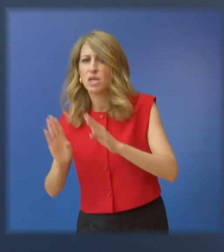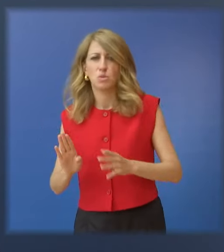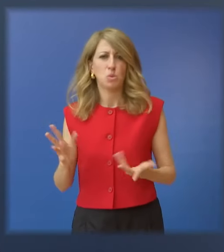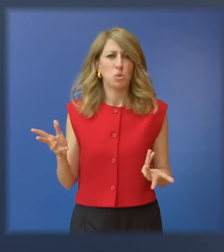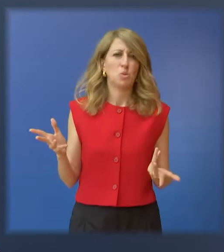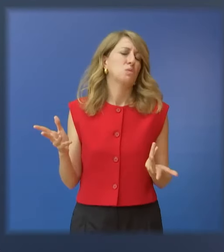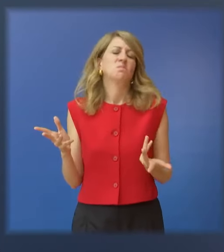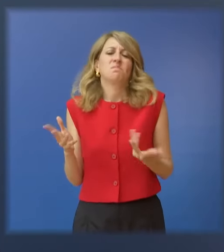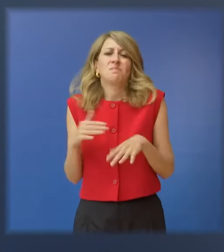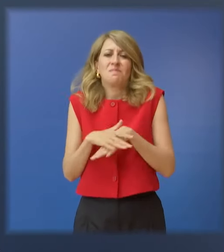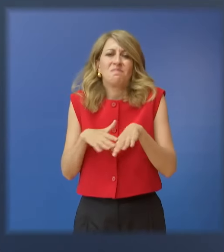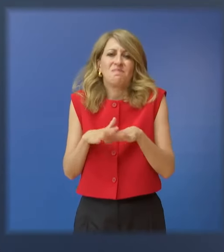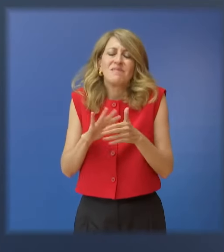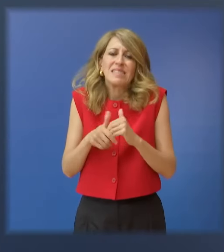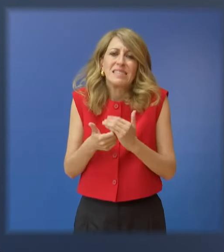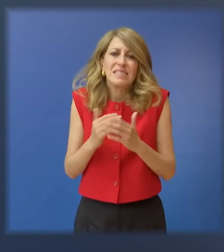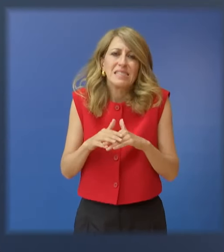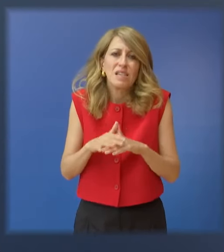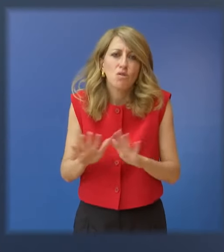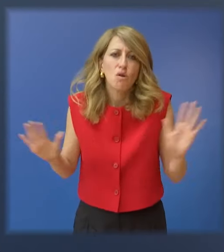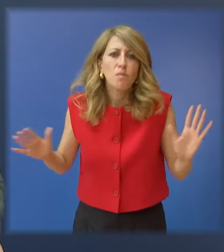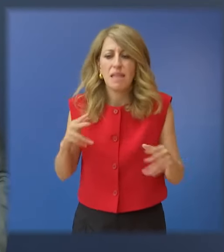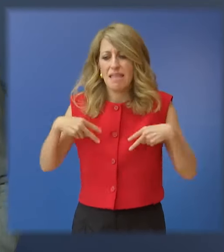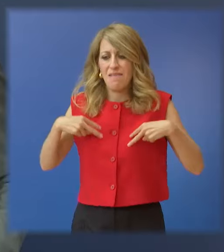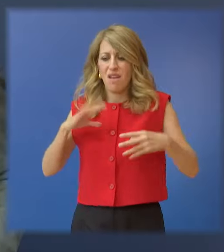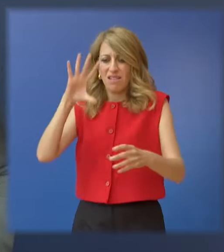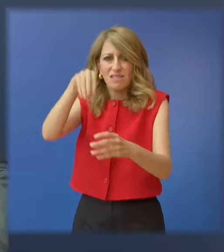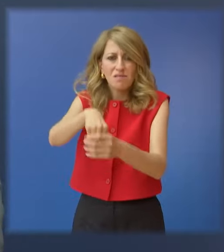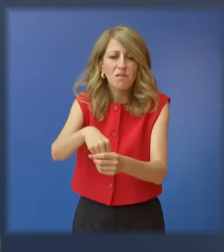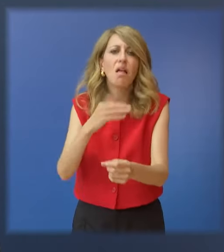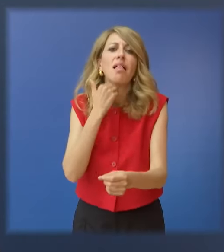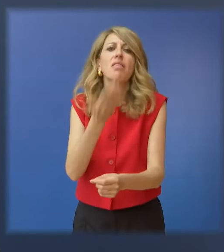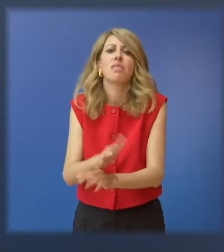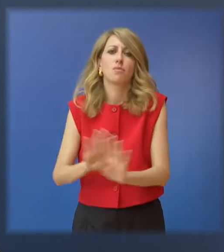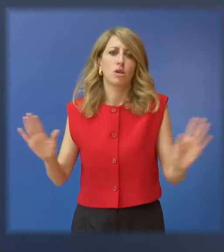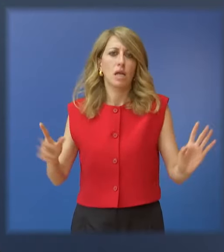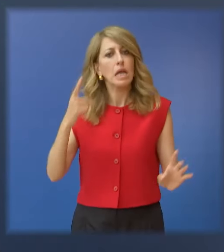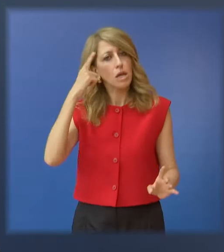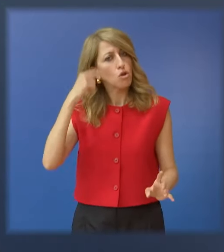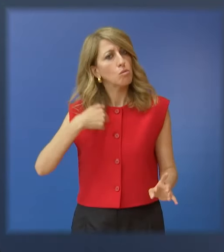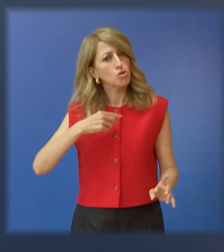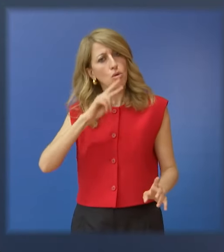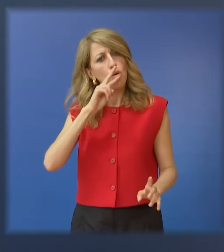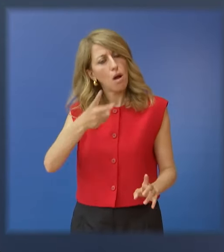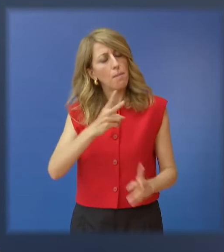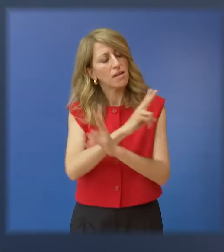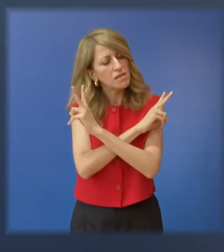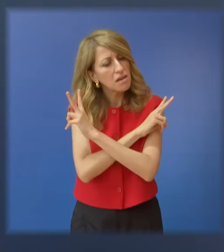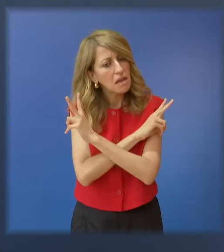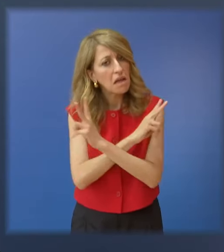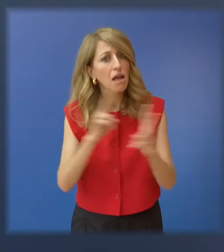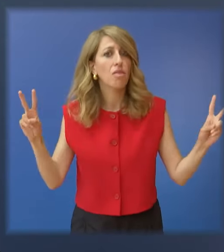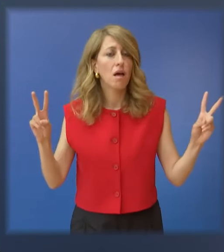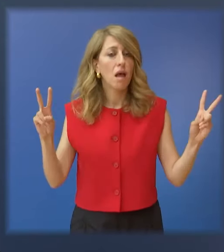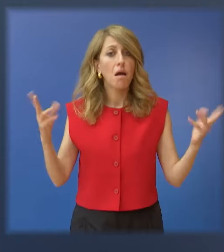εξουσίας ή εν προκειμένου δηλαδή ε της της κυβέρνησης νομίζω ότι ήμουνα σαφής και στις προηγούμενες ερωτήσεις καλό είναι εφόσον